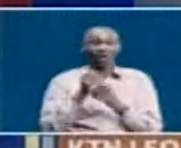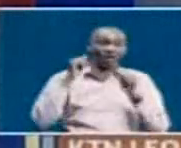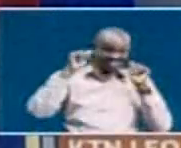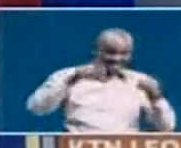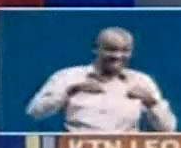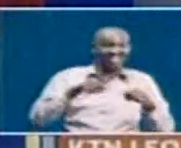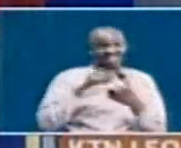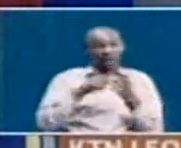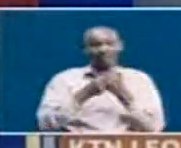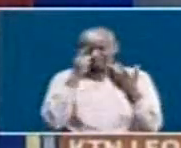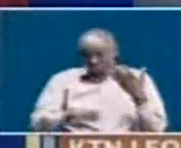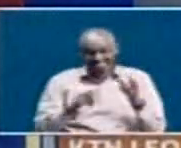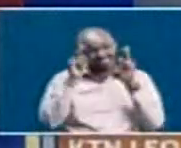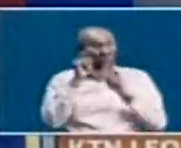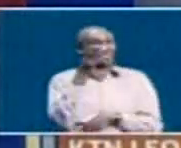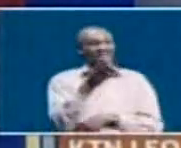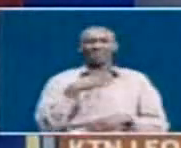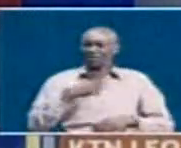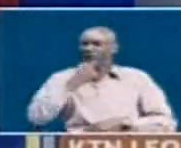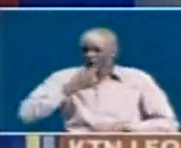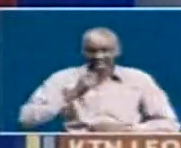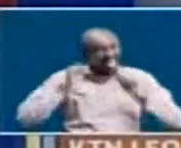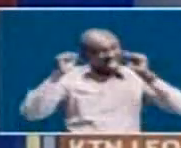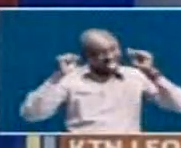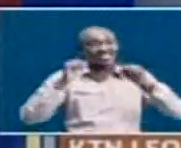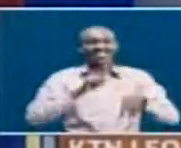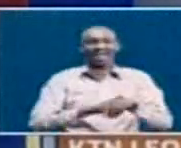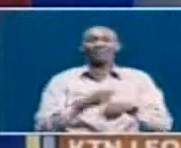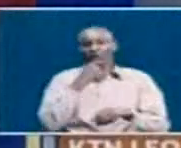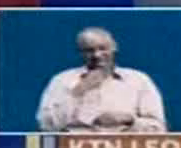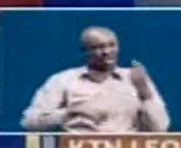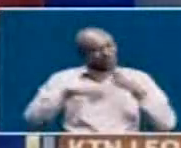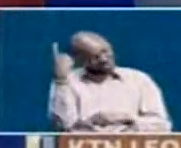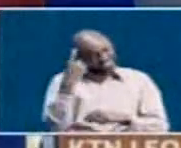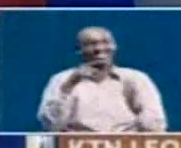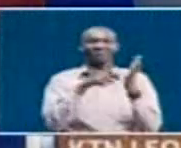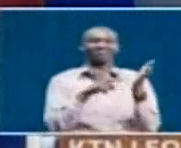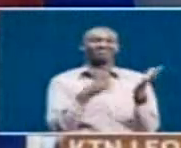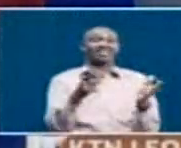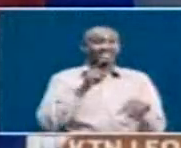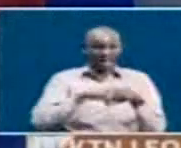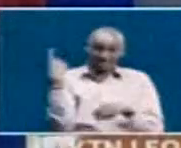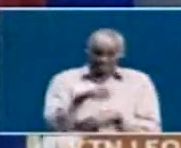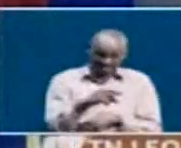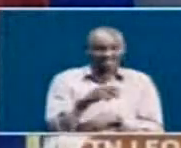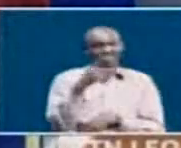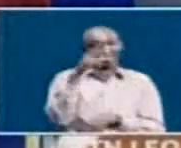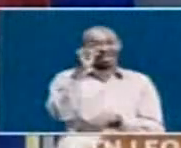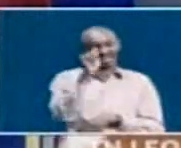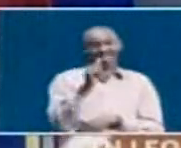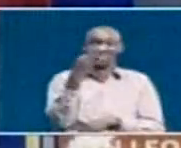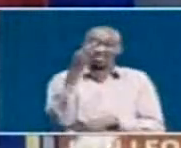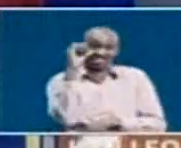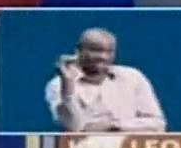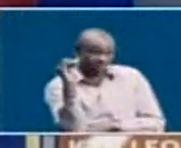Gor Mahia. Ndipo mambo alivyokuwa leo Kisumu katika uwanja wa Moi baada ya Gor Mahia kushinda taji la ligi kuu baada ya kuilaza ushuru